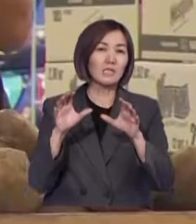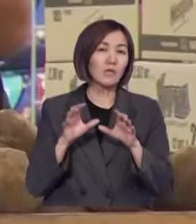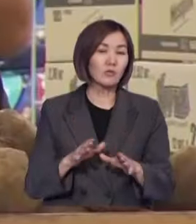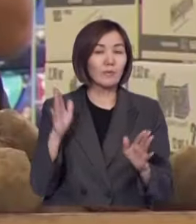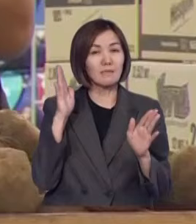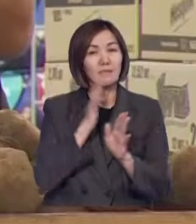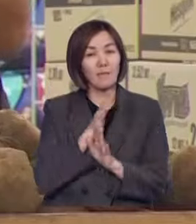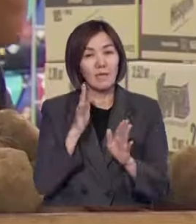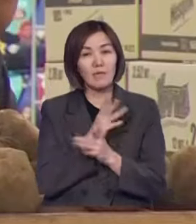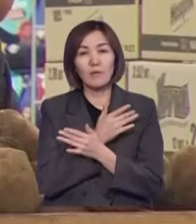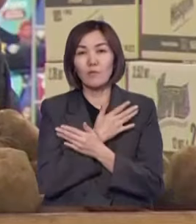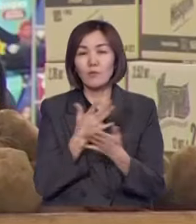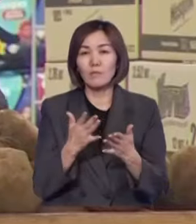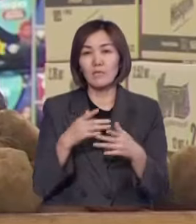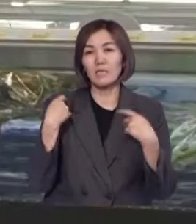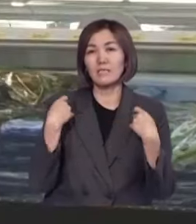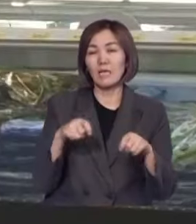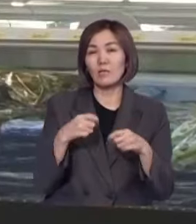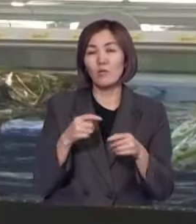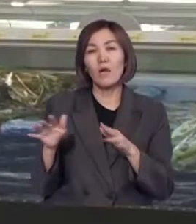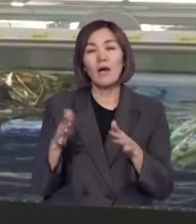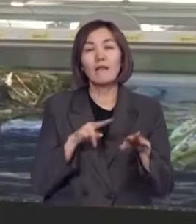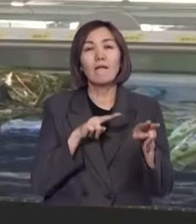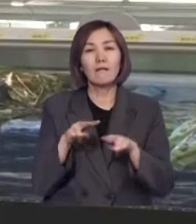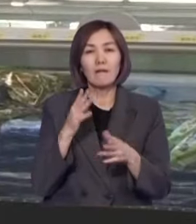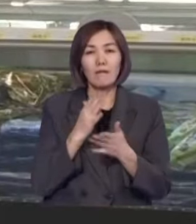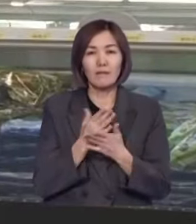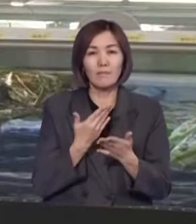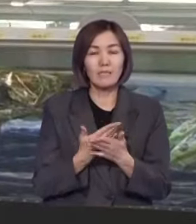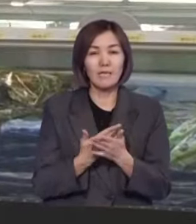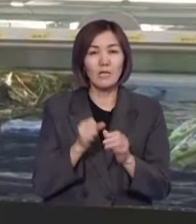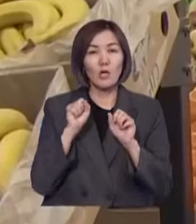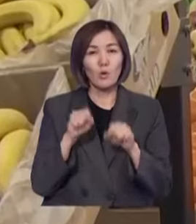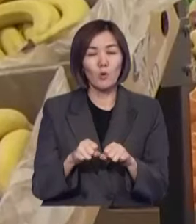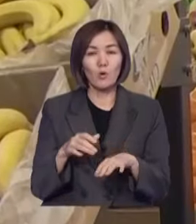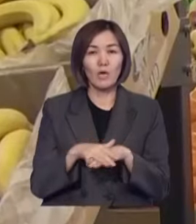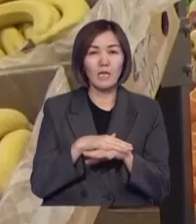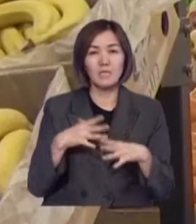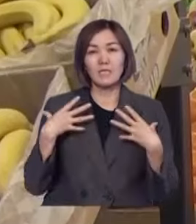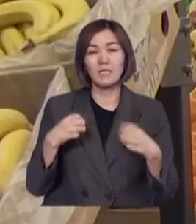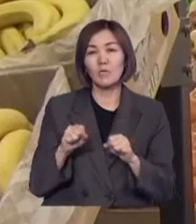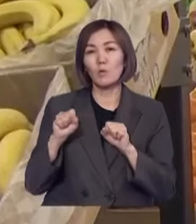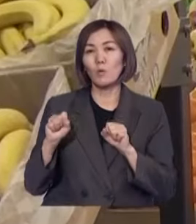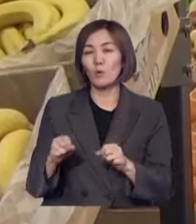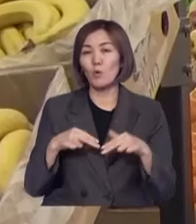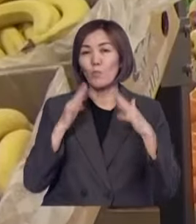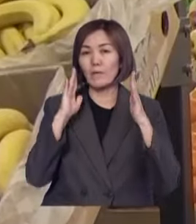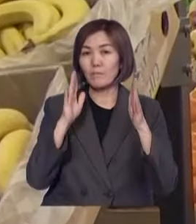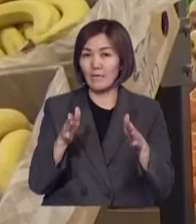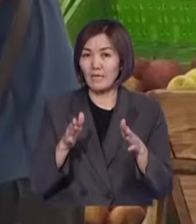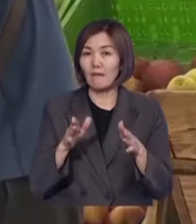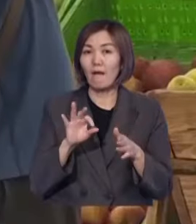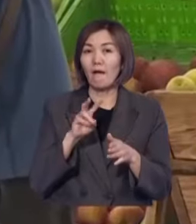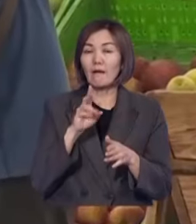сату мынандай шаралар арқылы қадағаланады. Мәселен, тұтынушылардың құқықтары мен халықтың денсаулығын қорғауға мән беріледі.